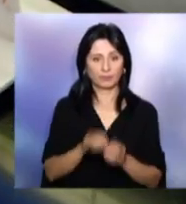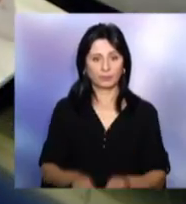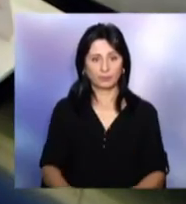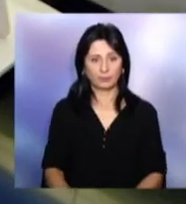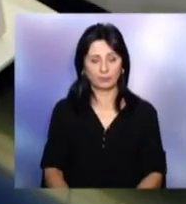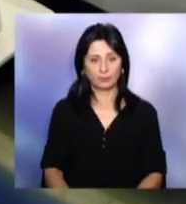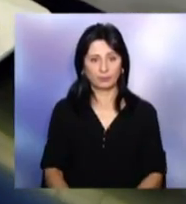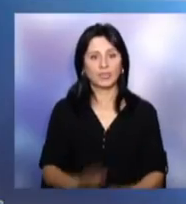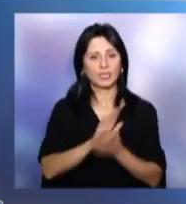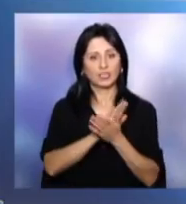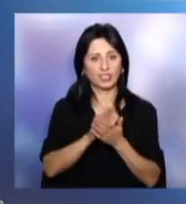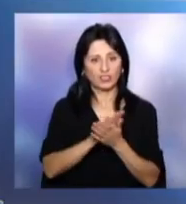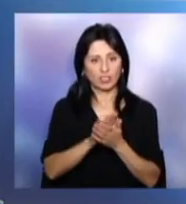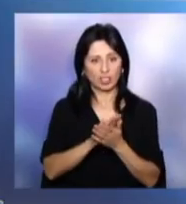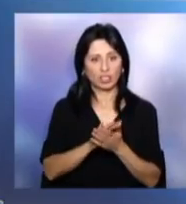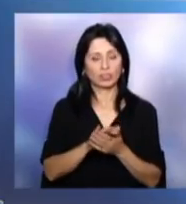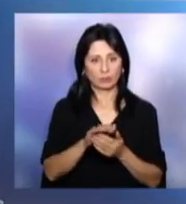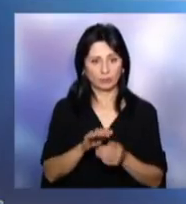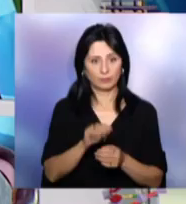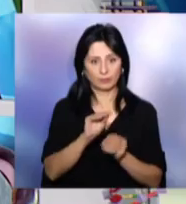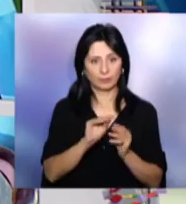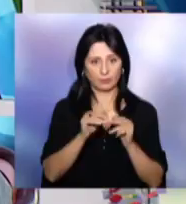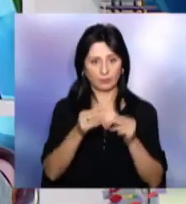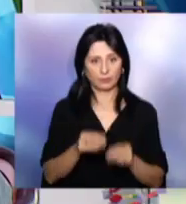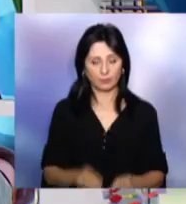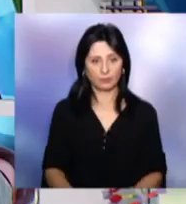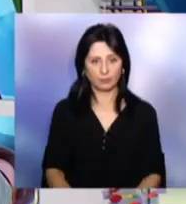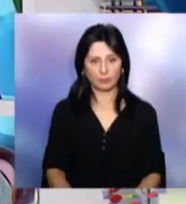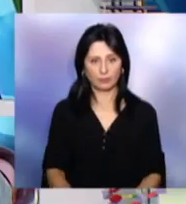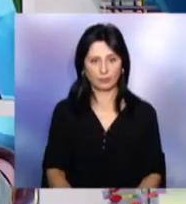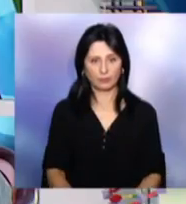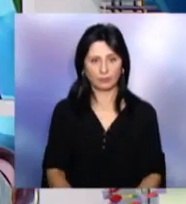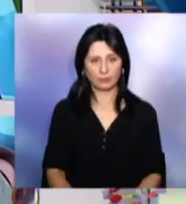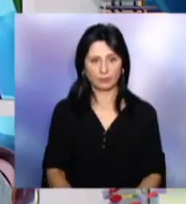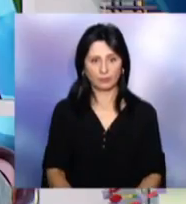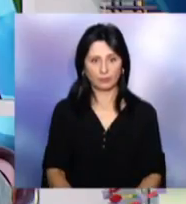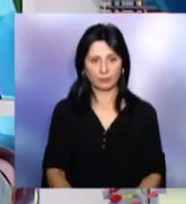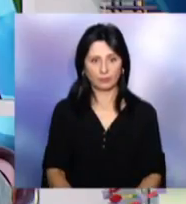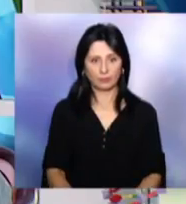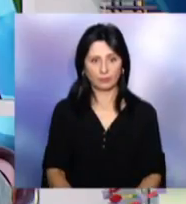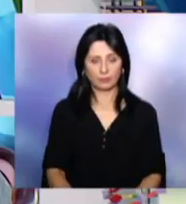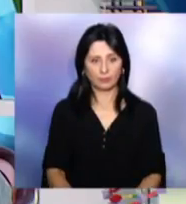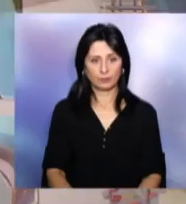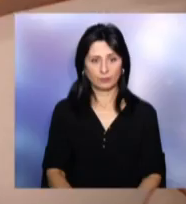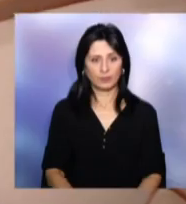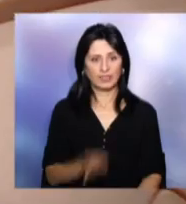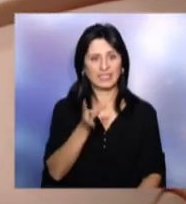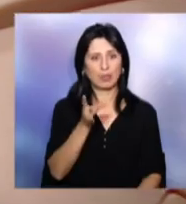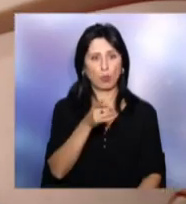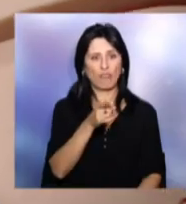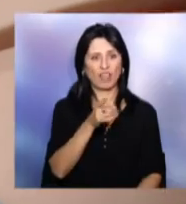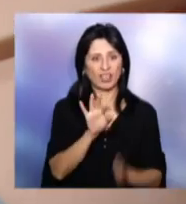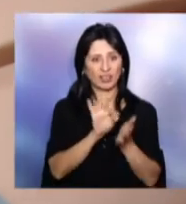შევუდგეთ. ანუ გავასუფთავეთ ახლა ჩანთას ვარგებ. ჩანთის მორგებას, დია, შევუდგებით. ეს არის ესეთი წებოვანი,